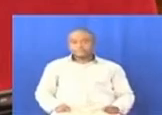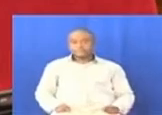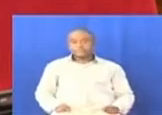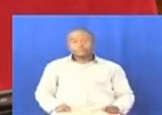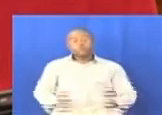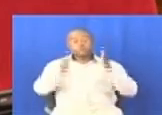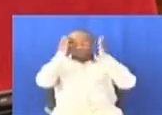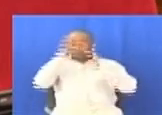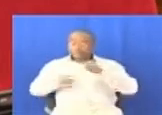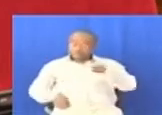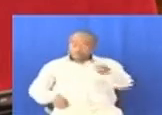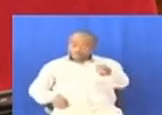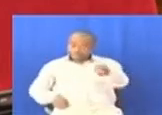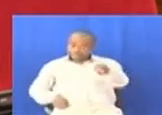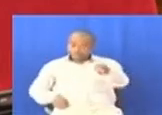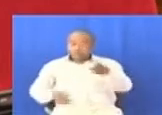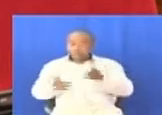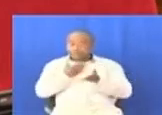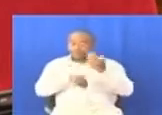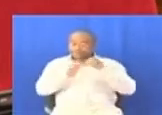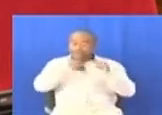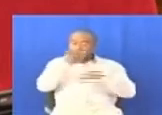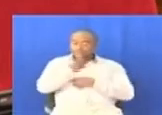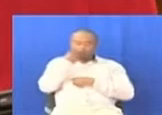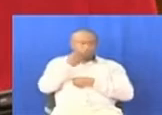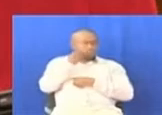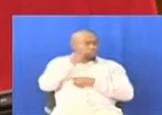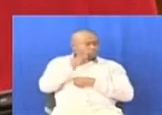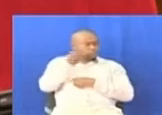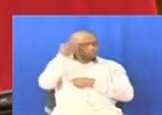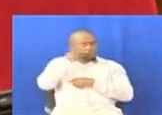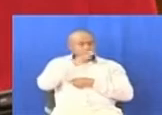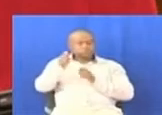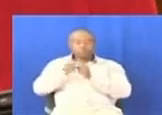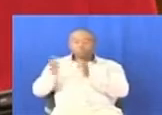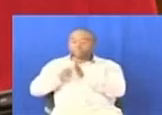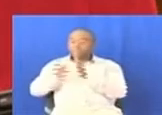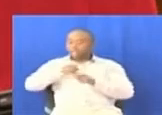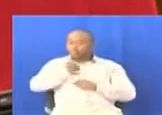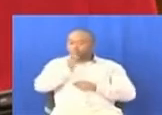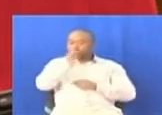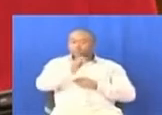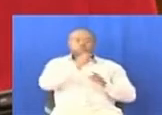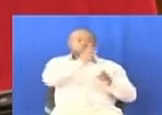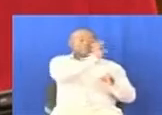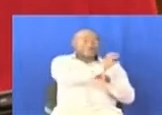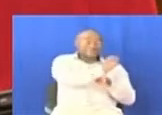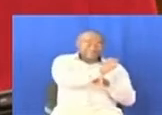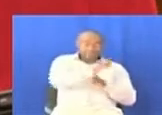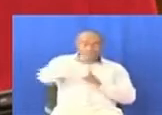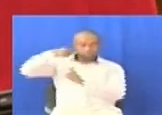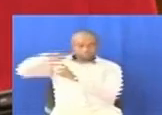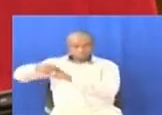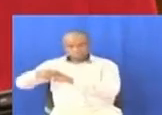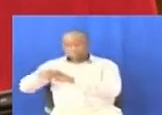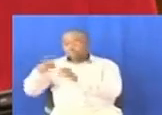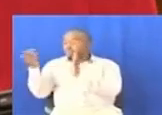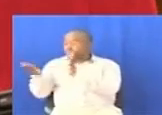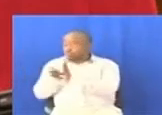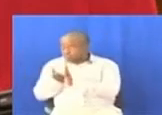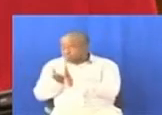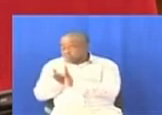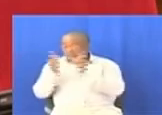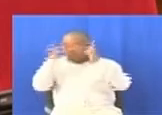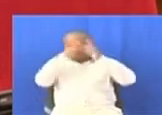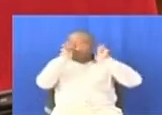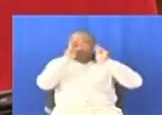Rais, kwa kuona hiyo corona, aliruhusu ibada. Shule na vyuo vilifungwa kwa tahadhari.